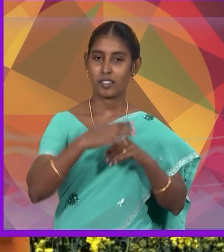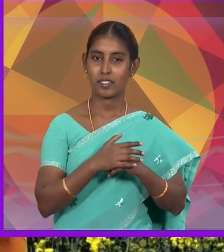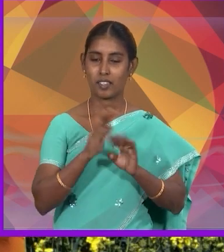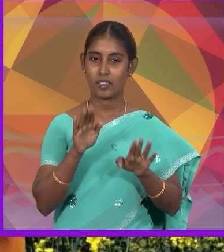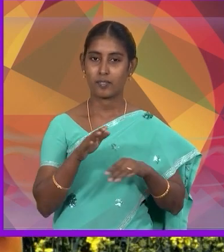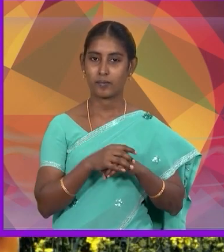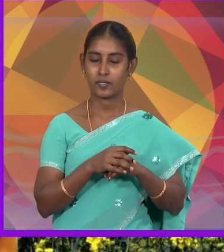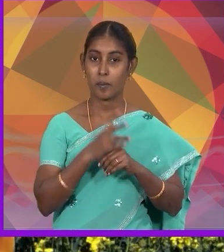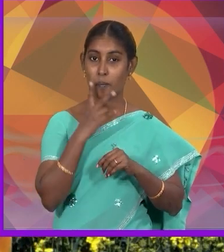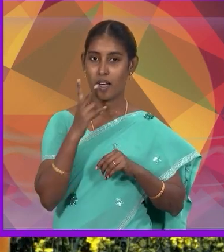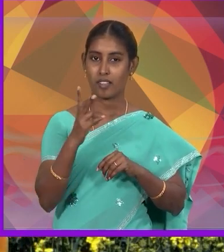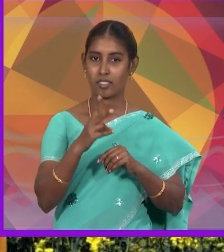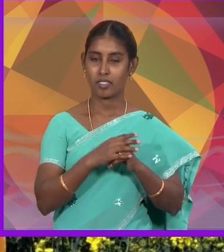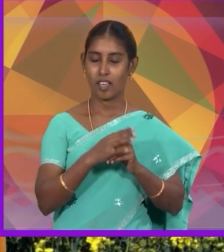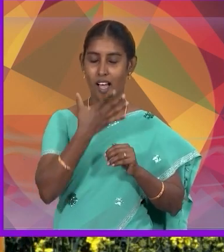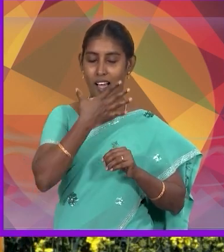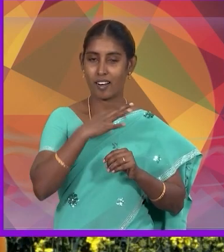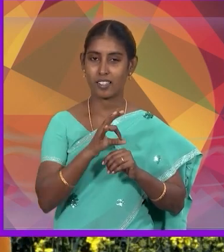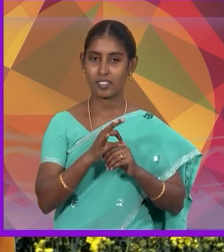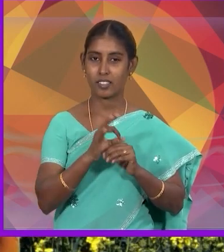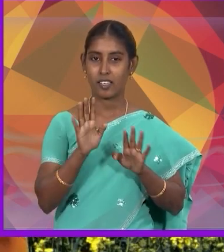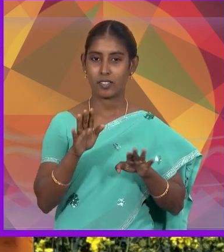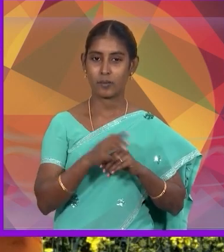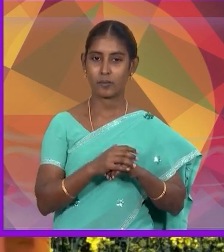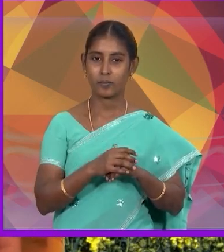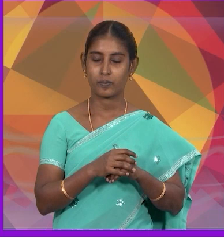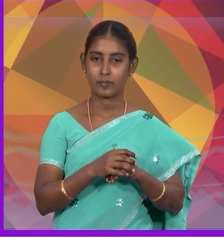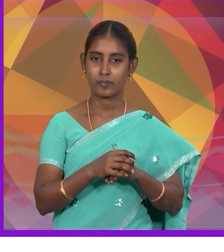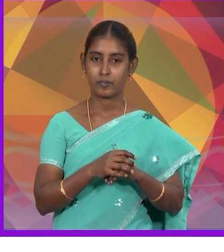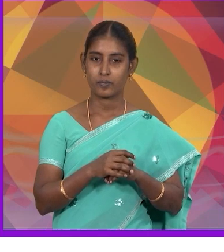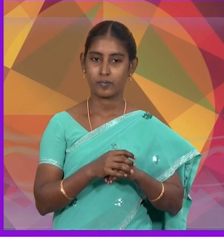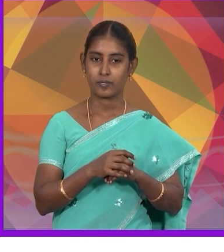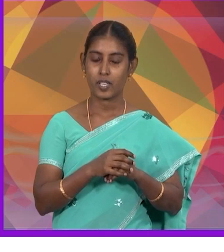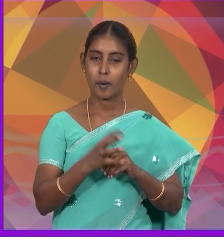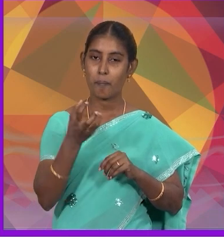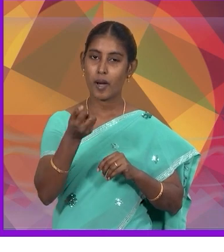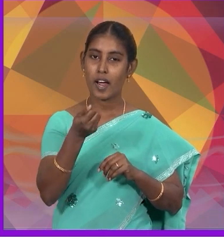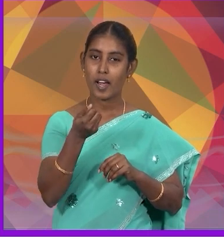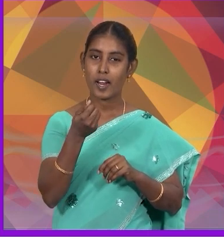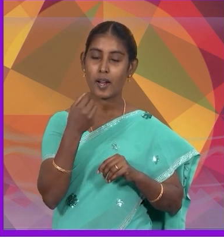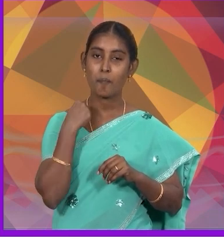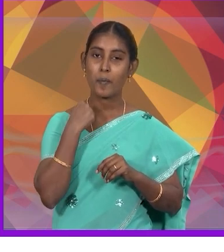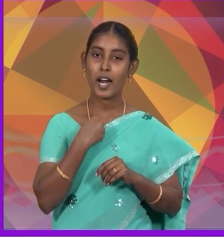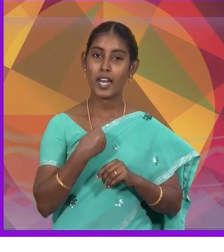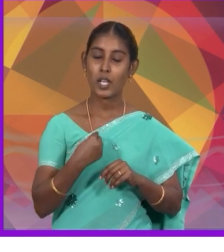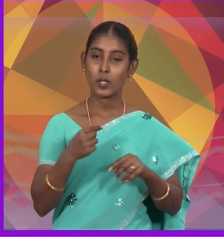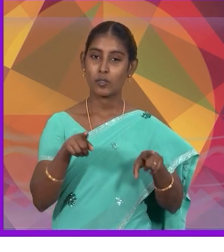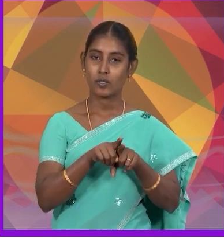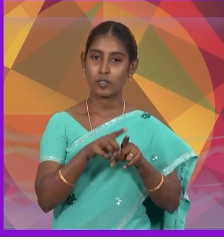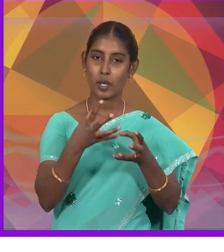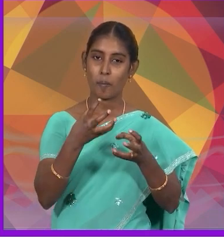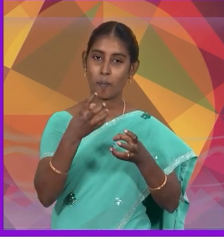இருக்குங்க, பாக்குறதுக்கே அழகாக தோன்றும். மணி போல பால் பிடித்து மனதை